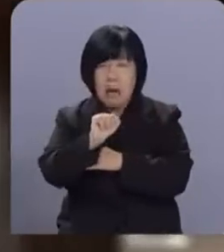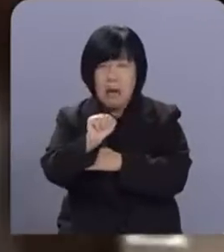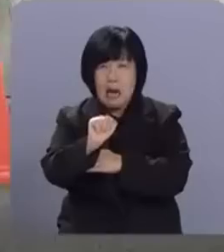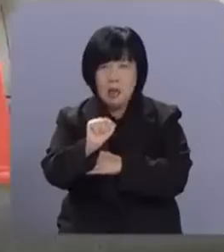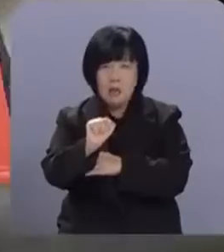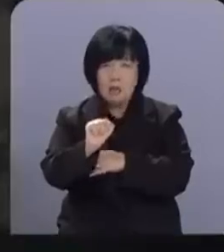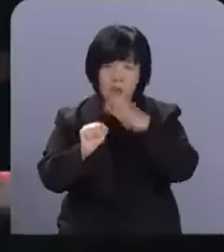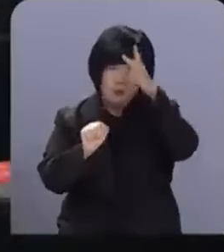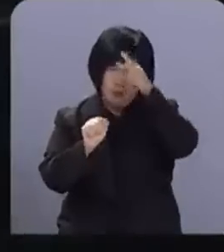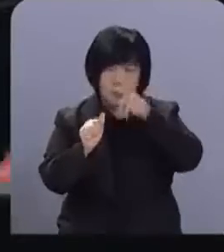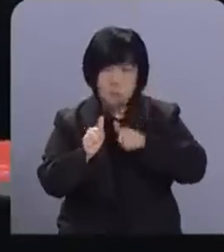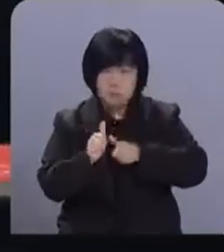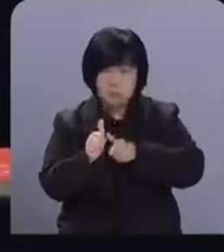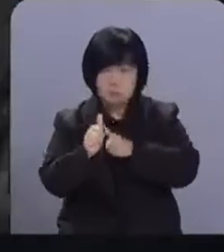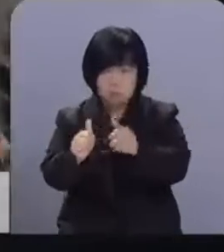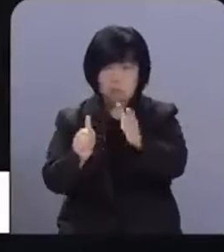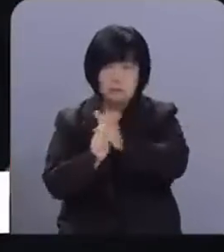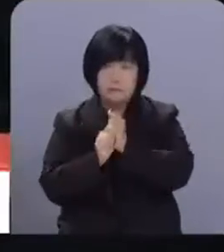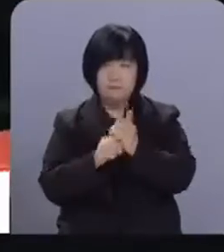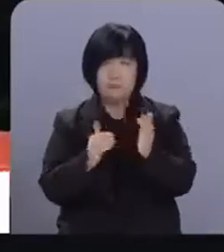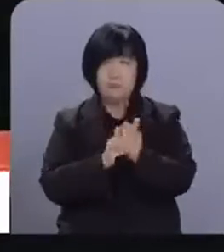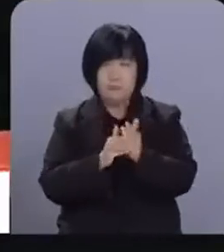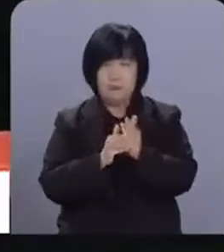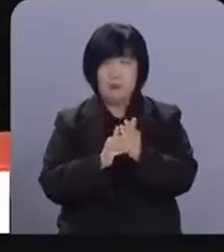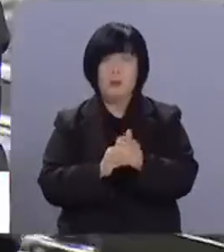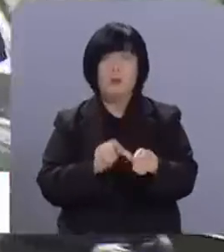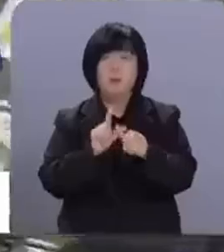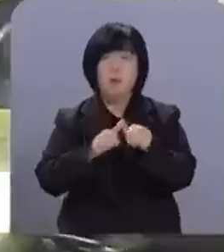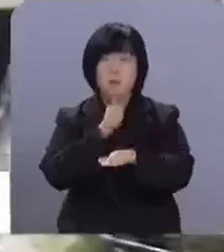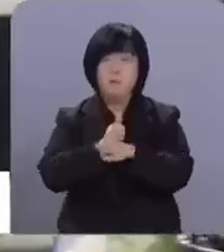했습니다. 경찰은 다음 달 말까지